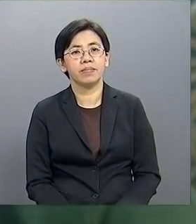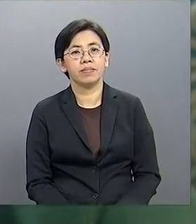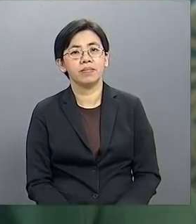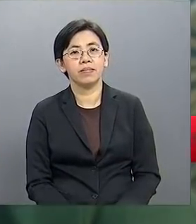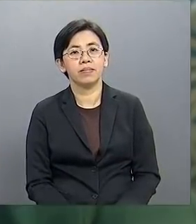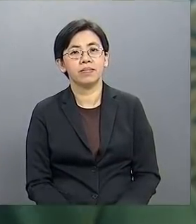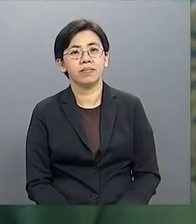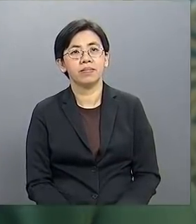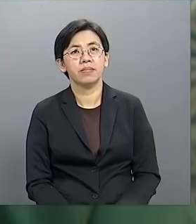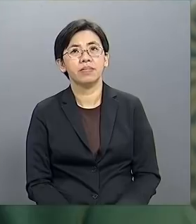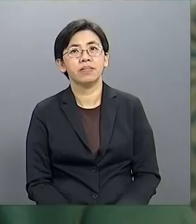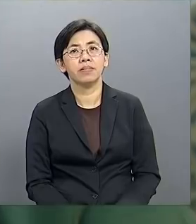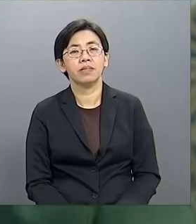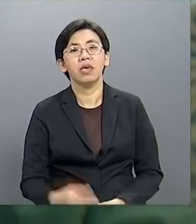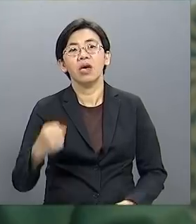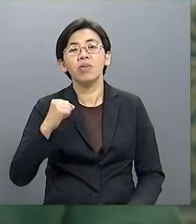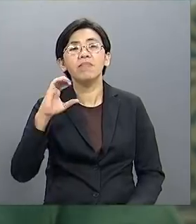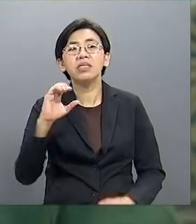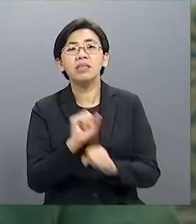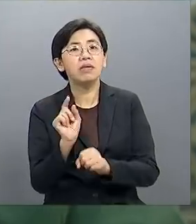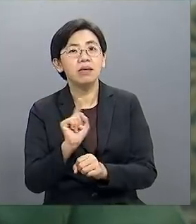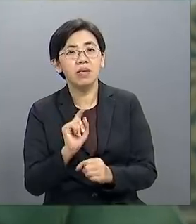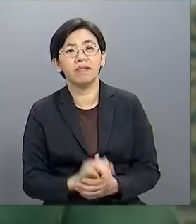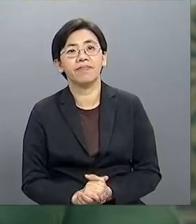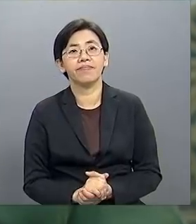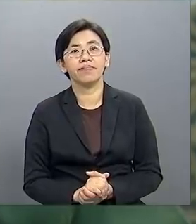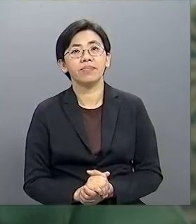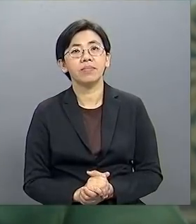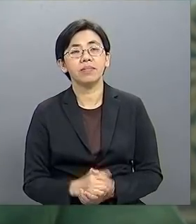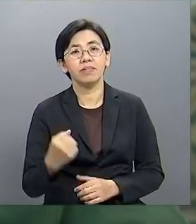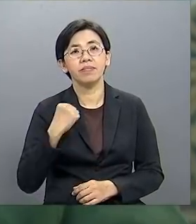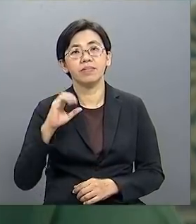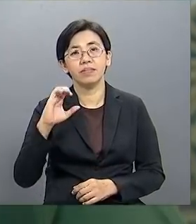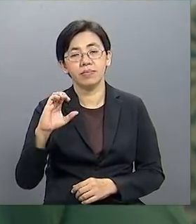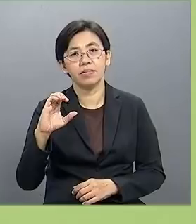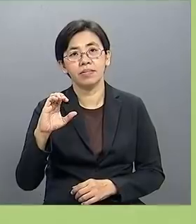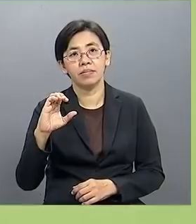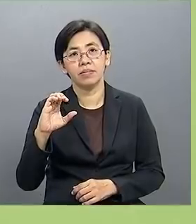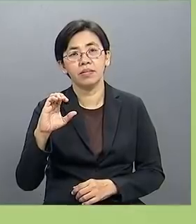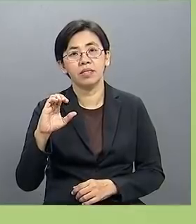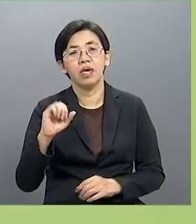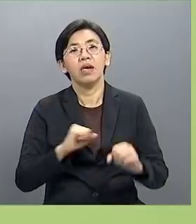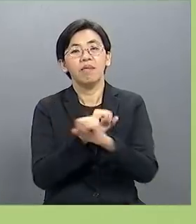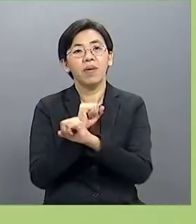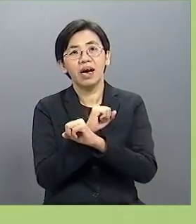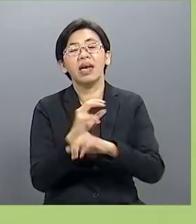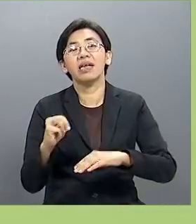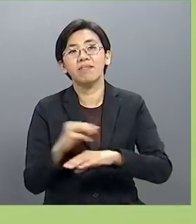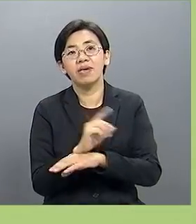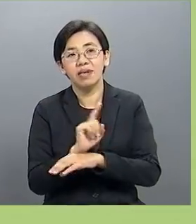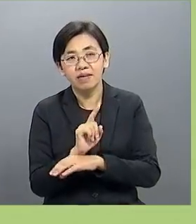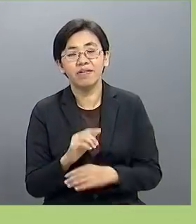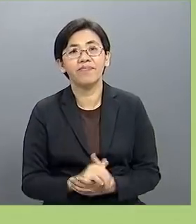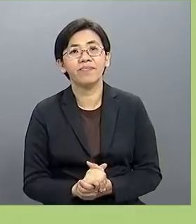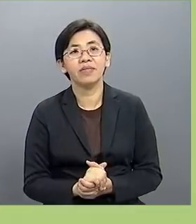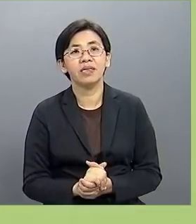วิตามินซีทำอะไรได้บ้างตัววิตามินซีเองอันที่1เป็นสารต้านอนุมูลอิสระก็คือตัวเขาเองเนี่ยไปลด